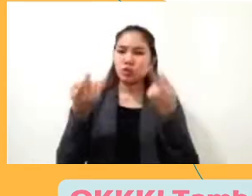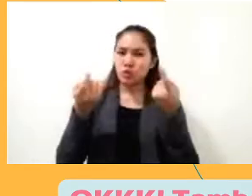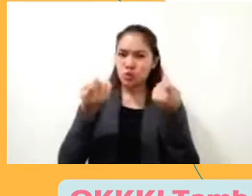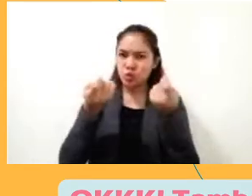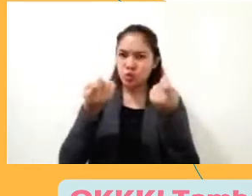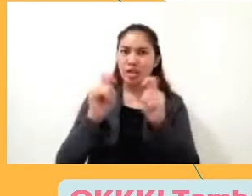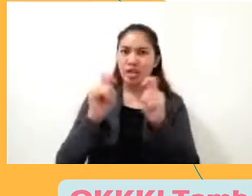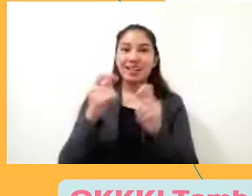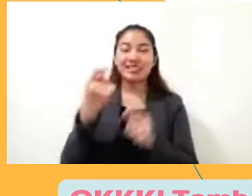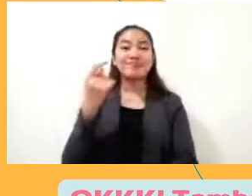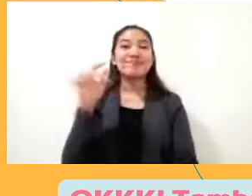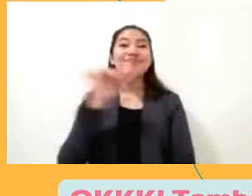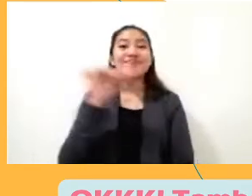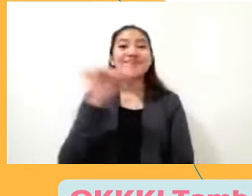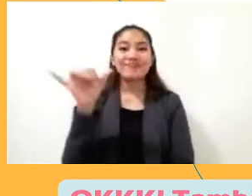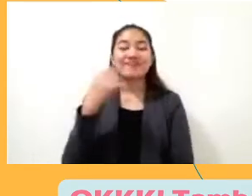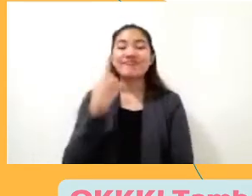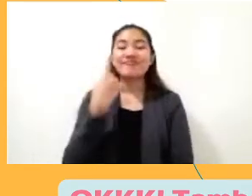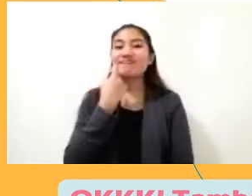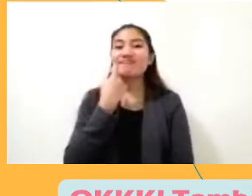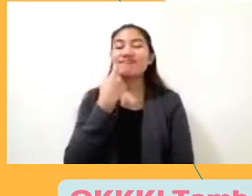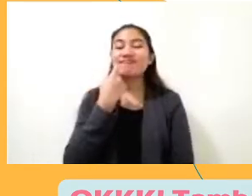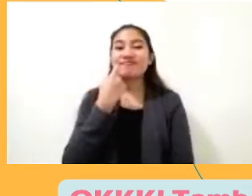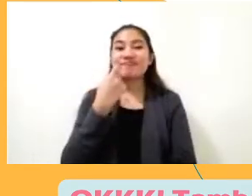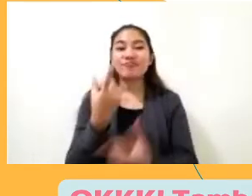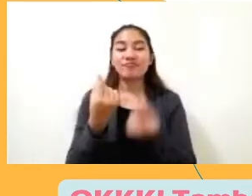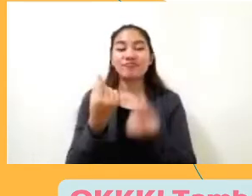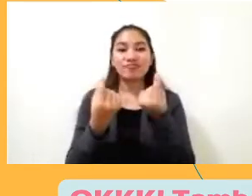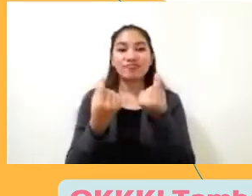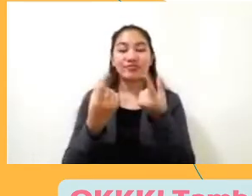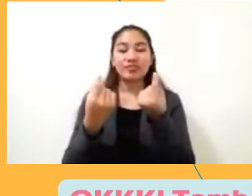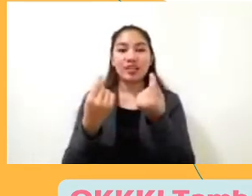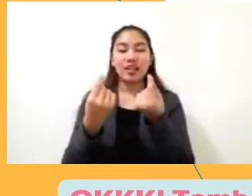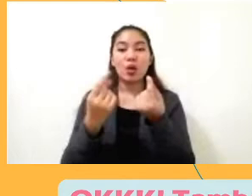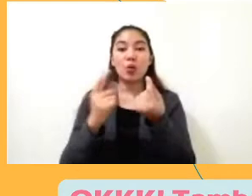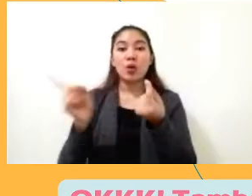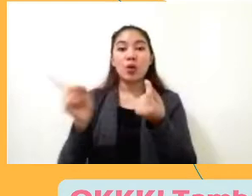katulad nung ginawa natin kanina na